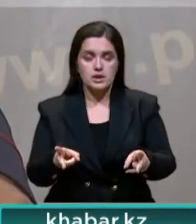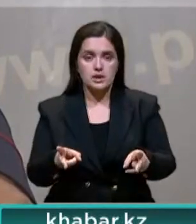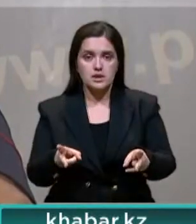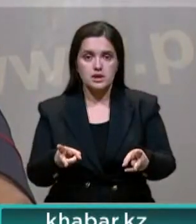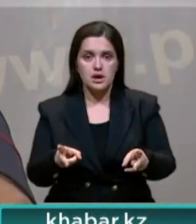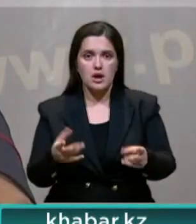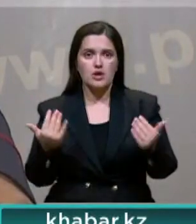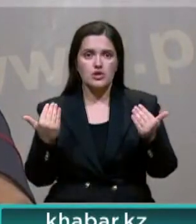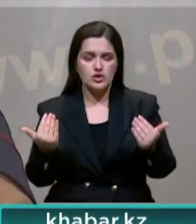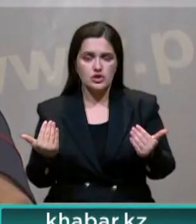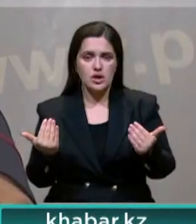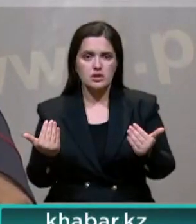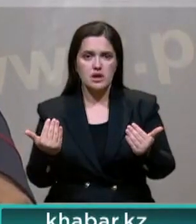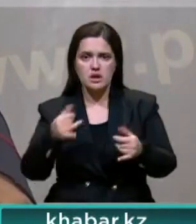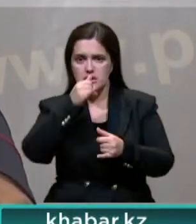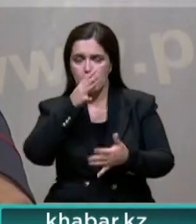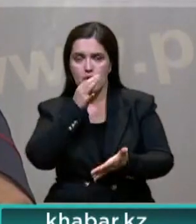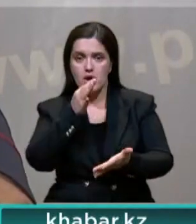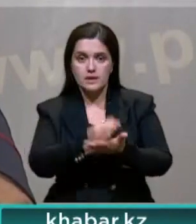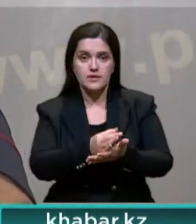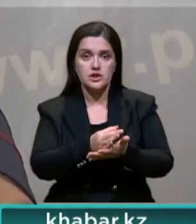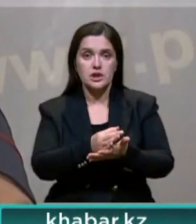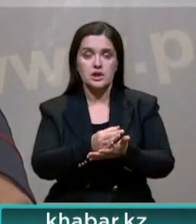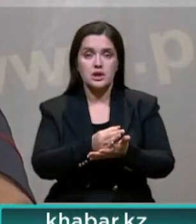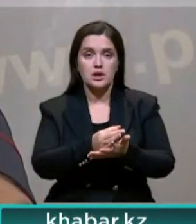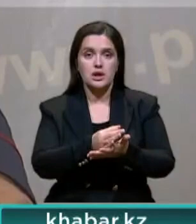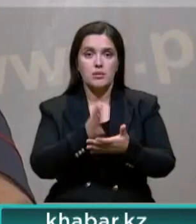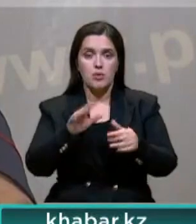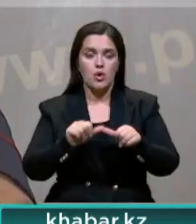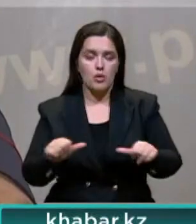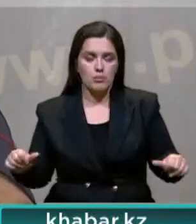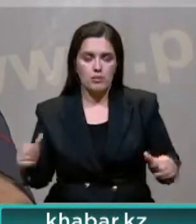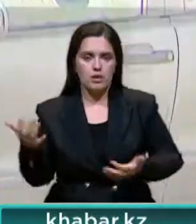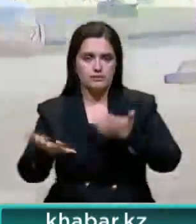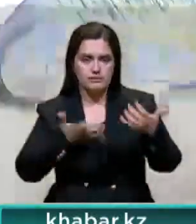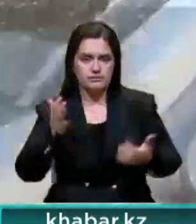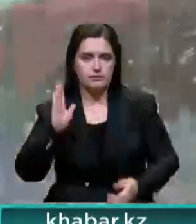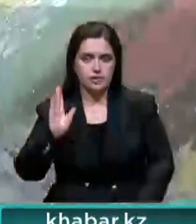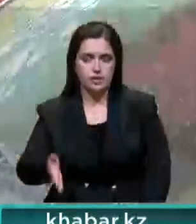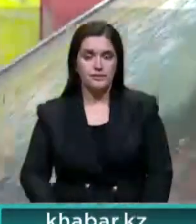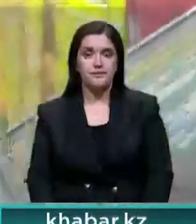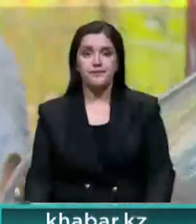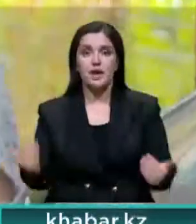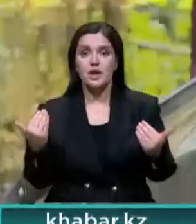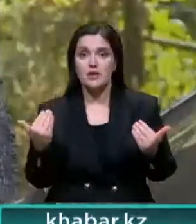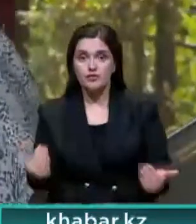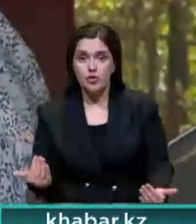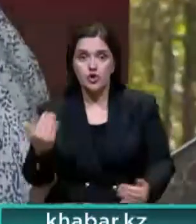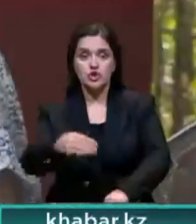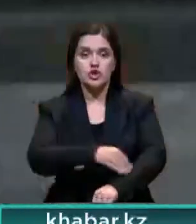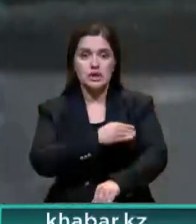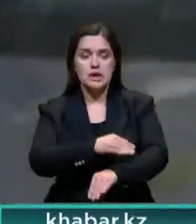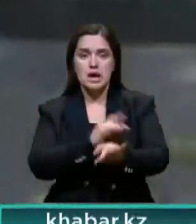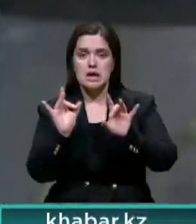людей. Мы сейчас, конечно, это не можем утверждать. Сейчас она межведомственная следственная оперативная группа по всем этому разберется. Сегодня жена подозреваемого